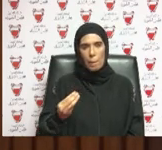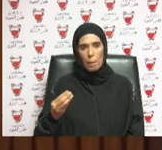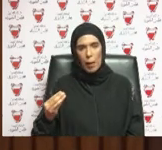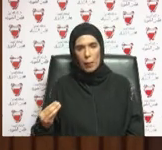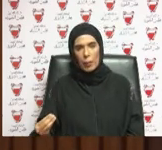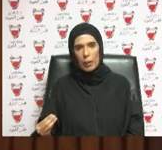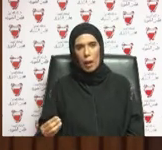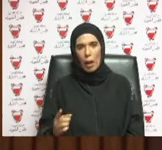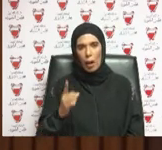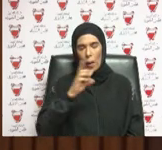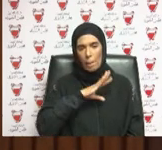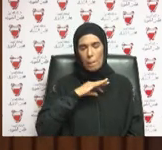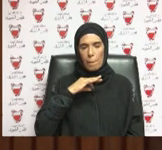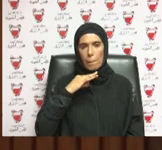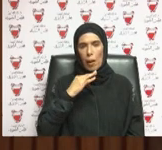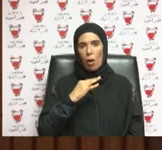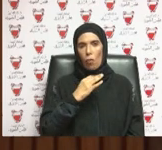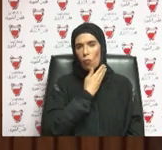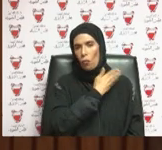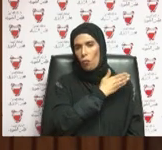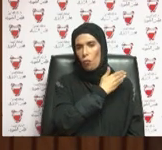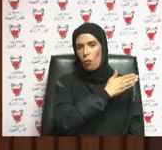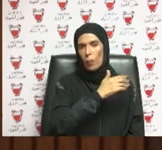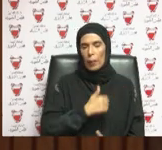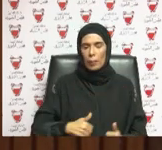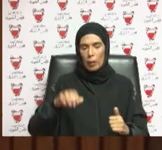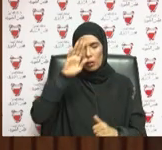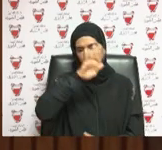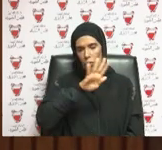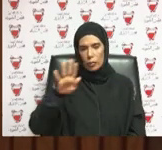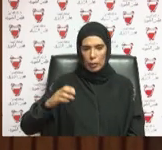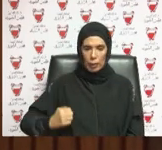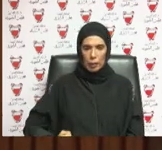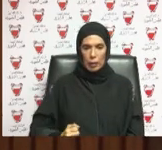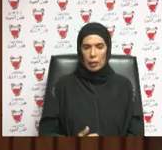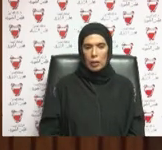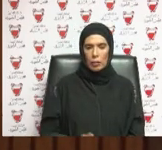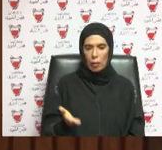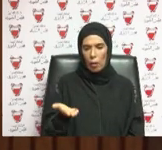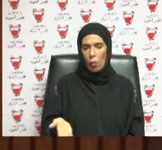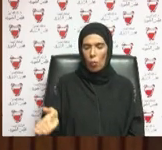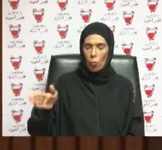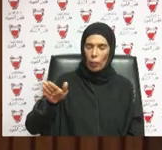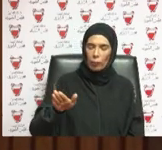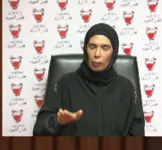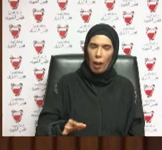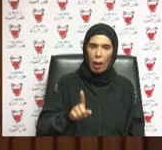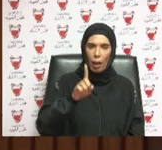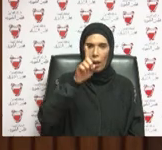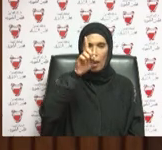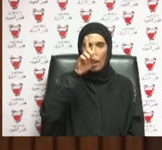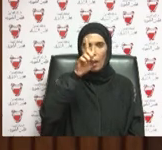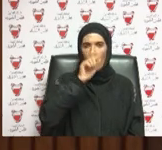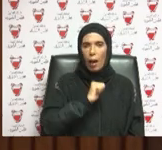له بإذنه تعالى، وإلى أسرة آل خليفة الكرام، وإلى عموم شعب البحرين برحيل المغفور له بإذنه تعالى الأمير